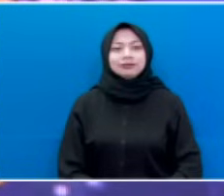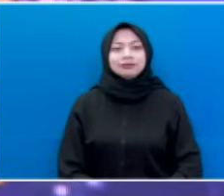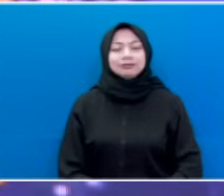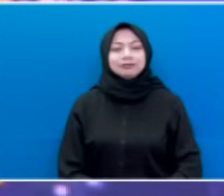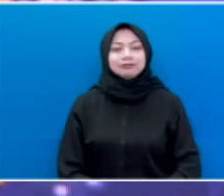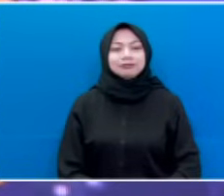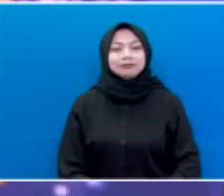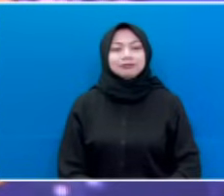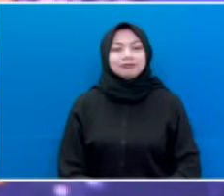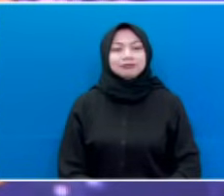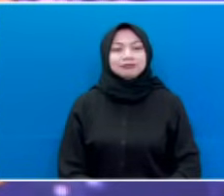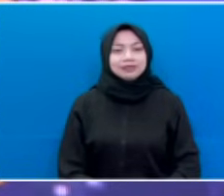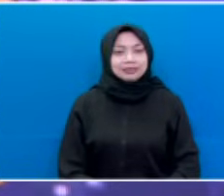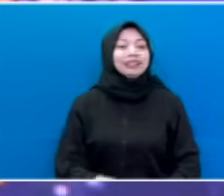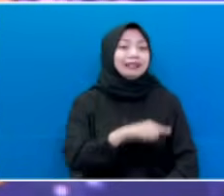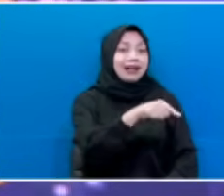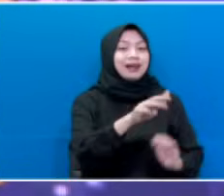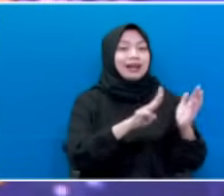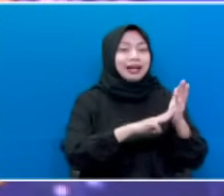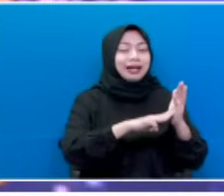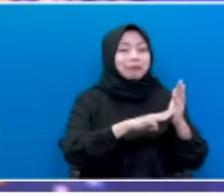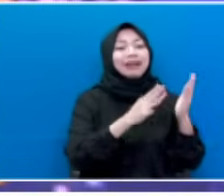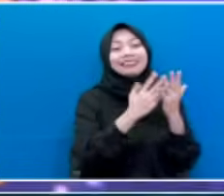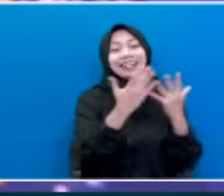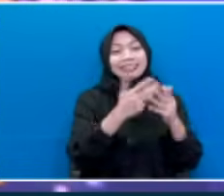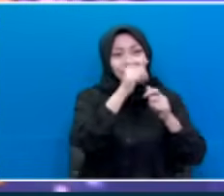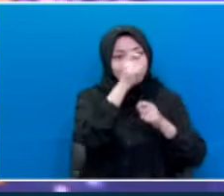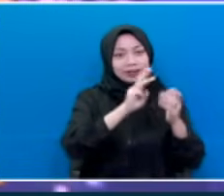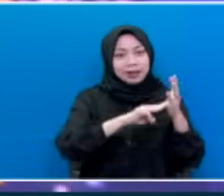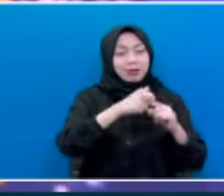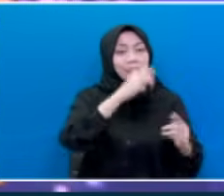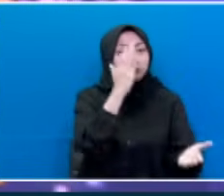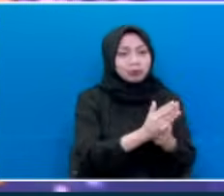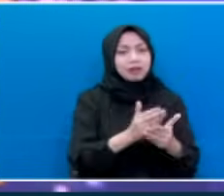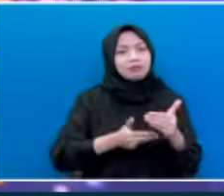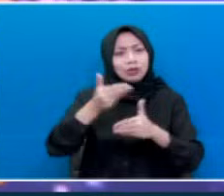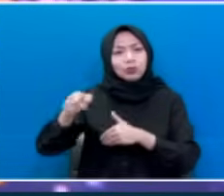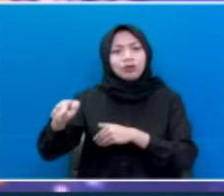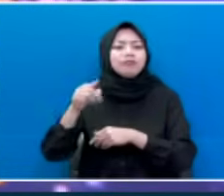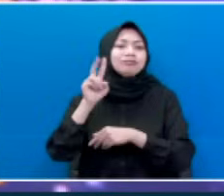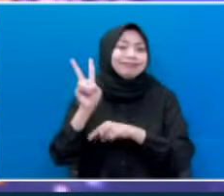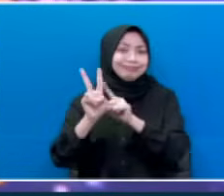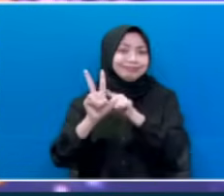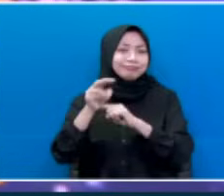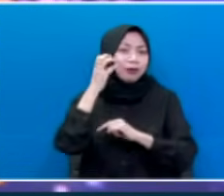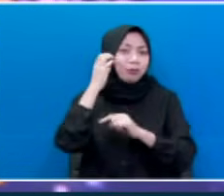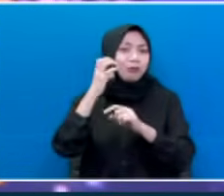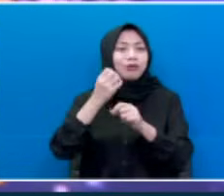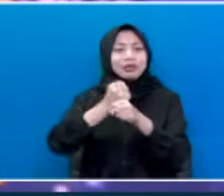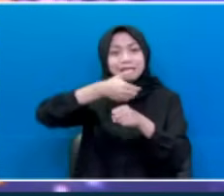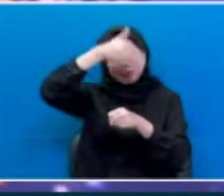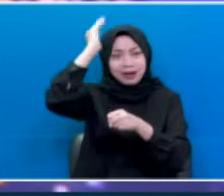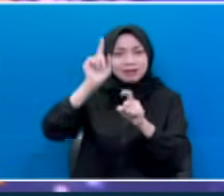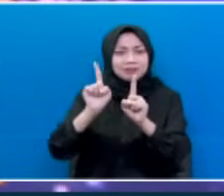pasc putusan majelis kehormatan MK bagaimana dampaknya terhadap pasangan prabo dan Gibran di pemilu 2024 kita akan bahas